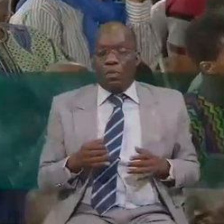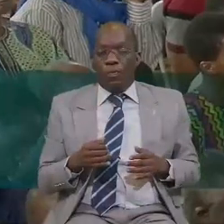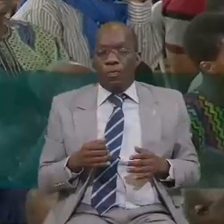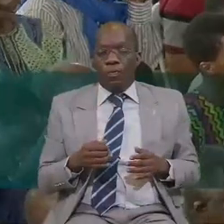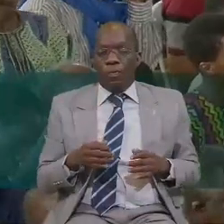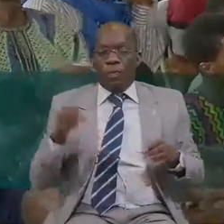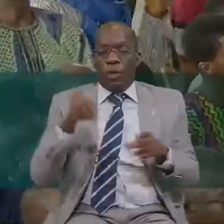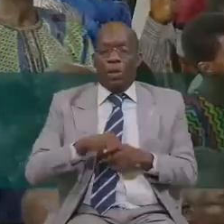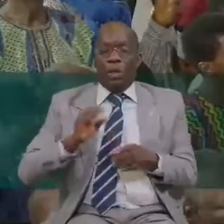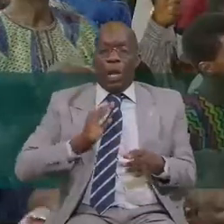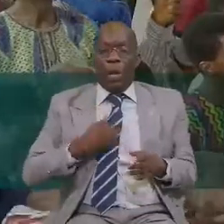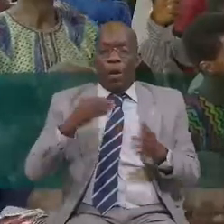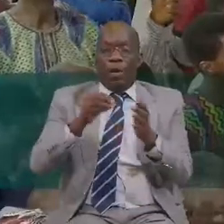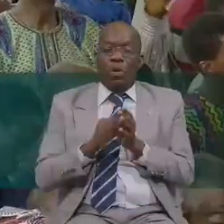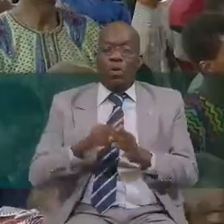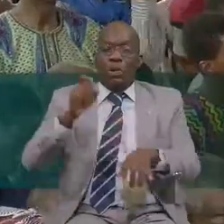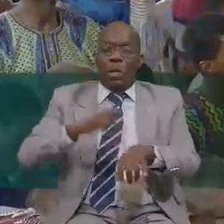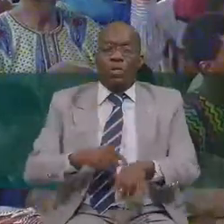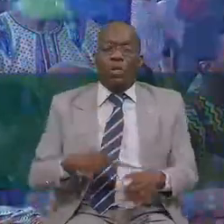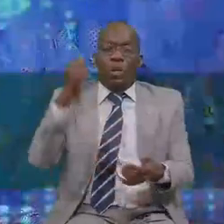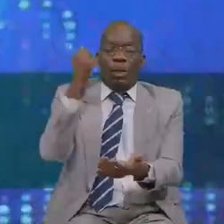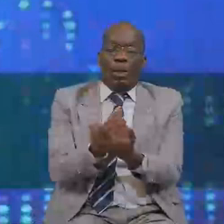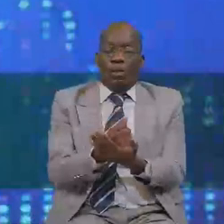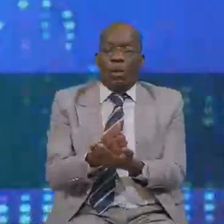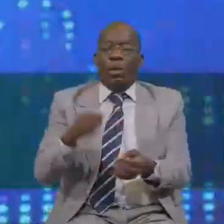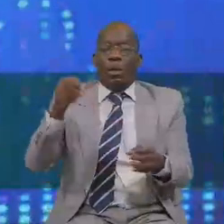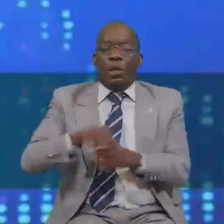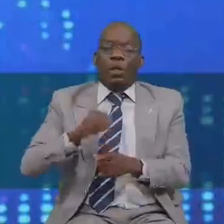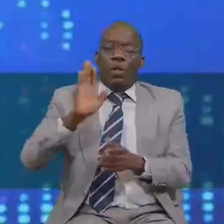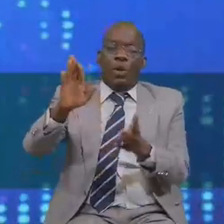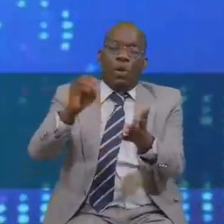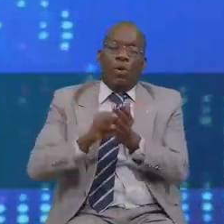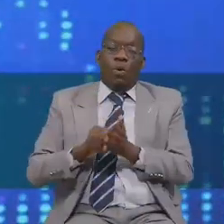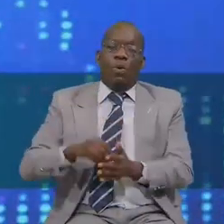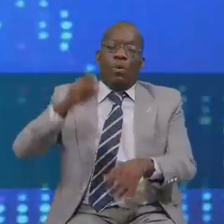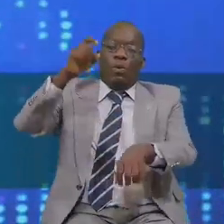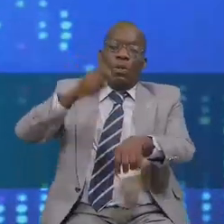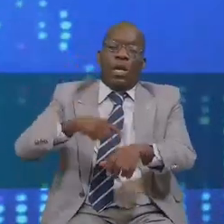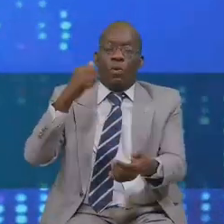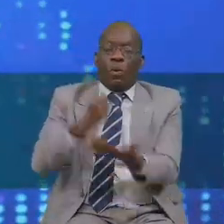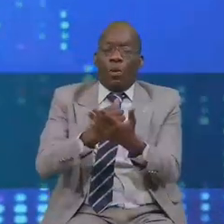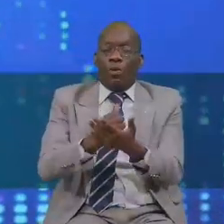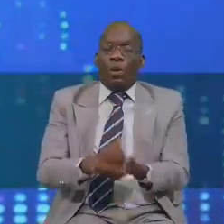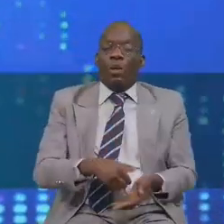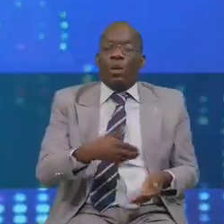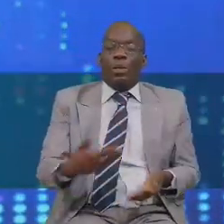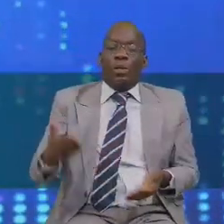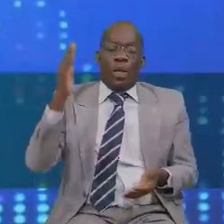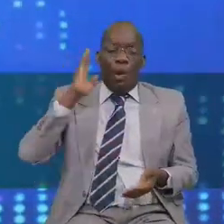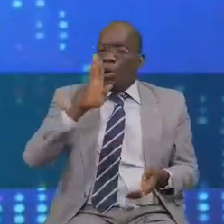en notre temps, en ton temps. Il y aura un